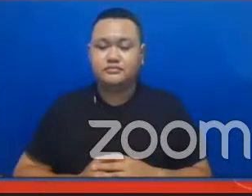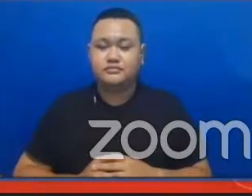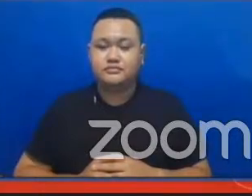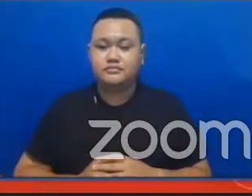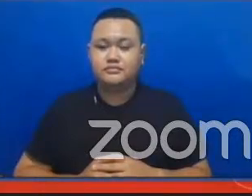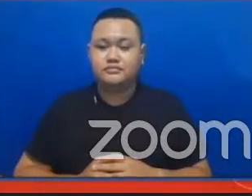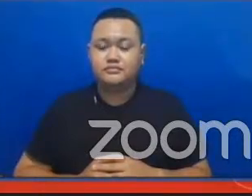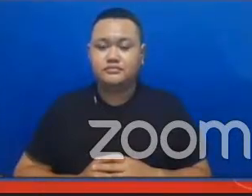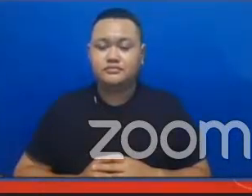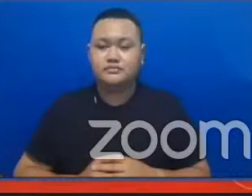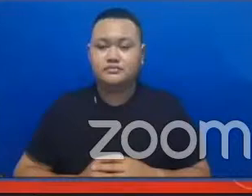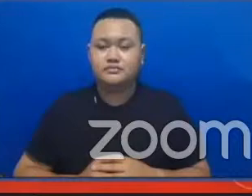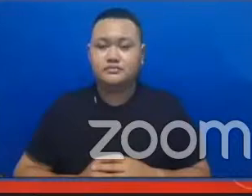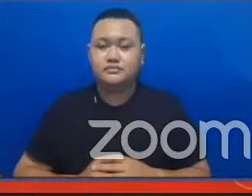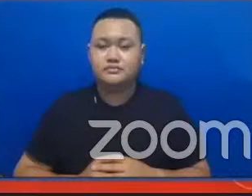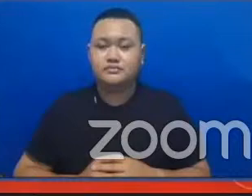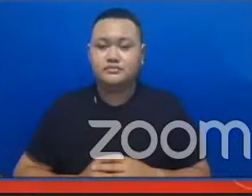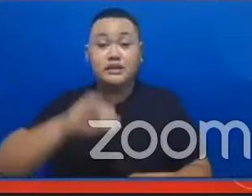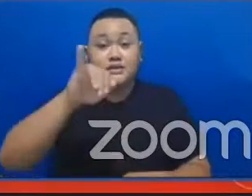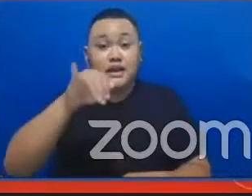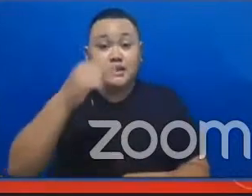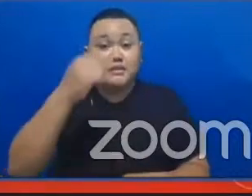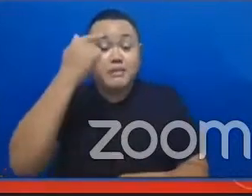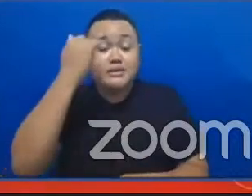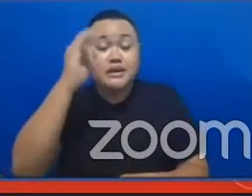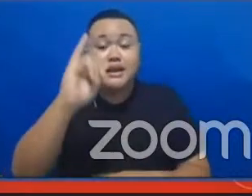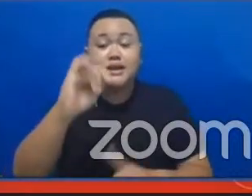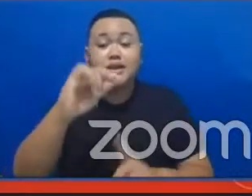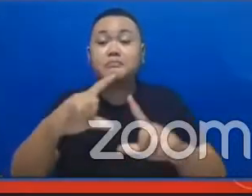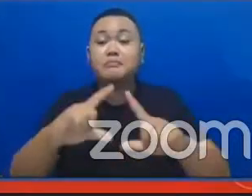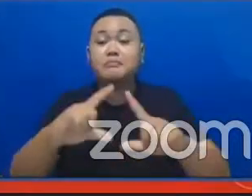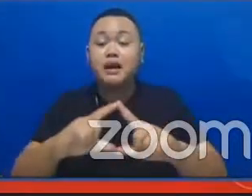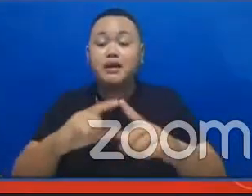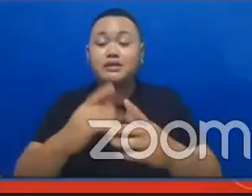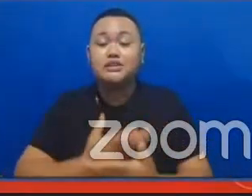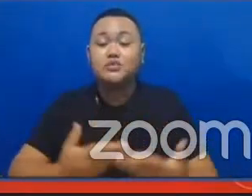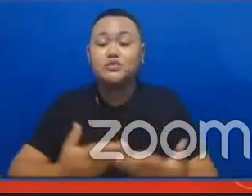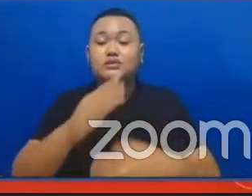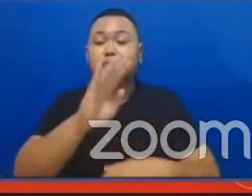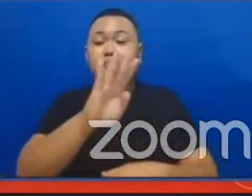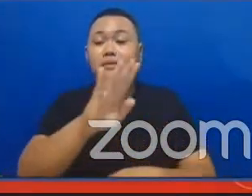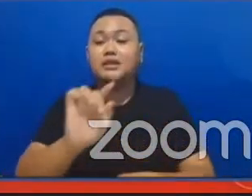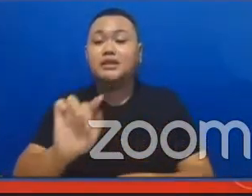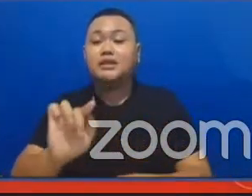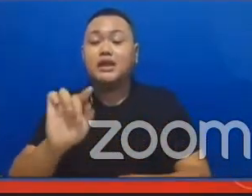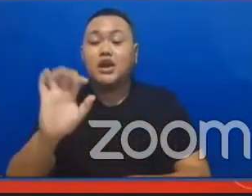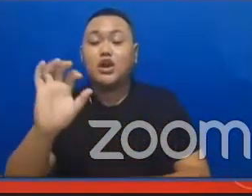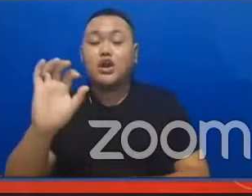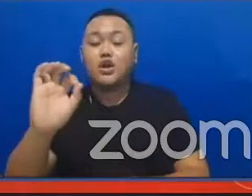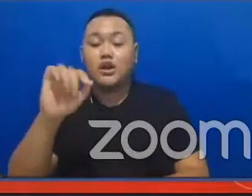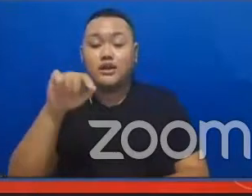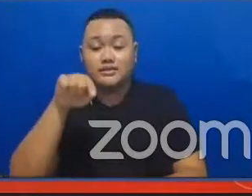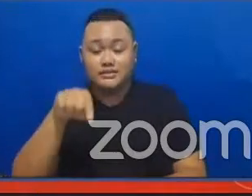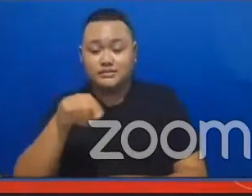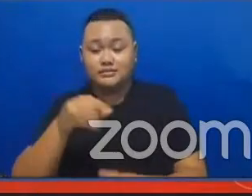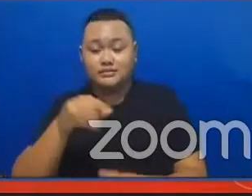pembelajaran IPA era 4.0 atau 5.0 tadi, bahwa